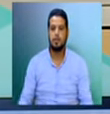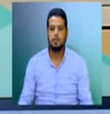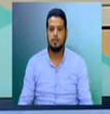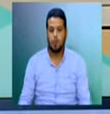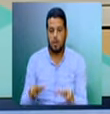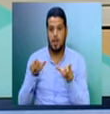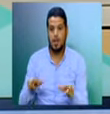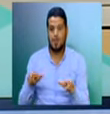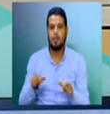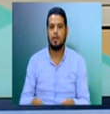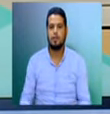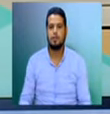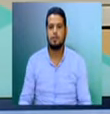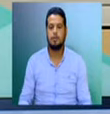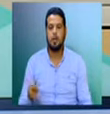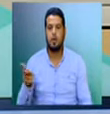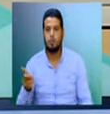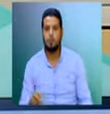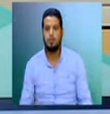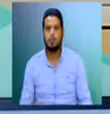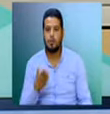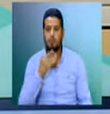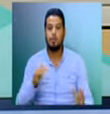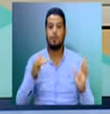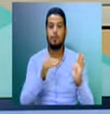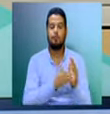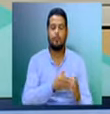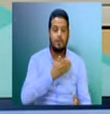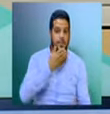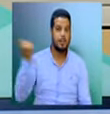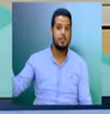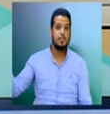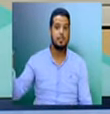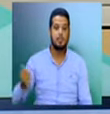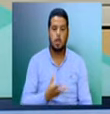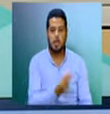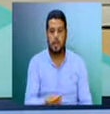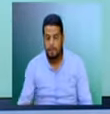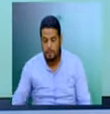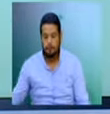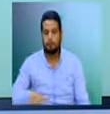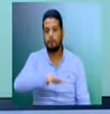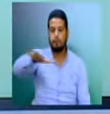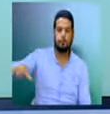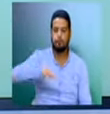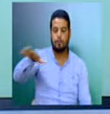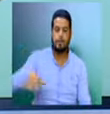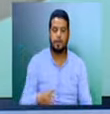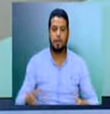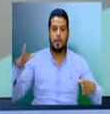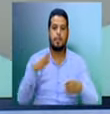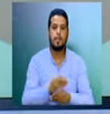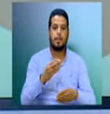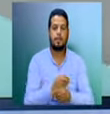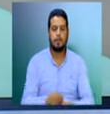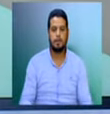الوقاية من أجل لوسط أفضل للطفل وللبيئة التعليمية. برنامج